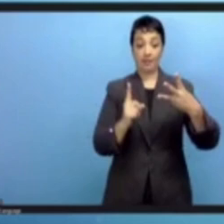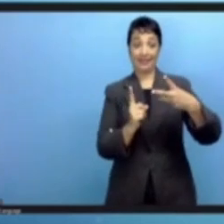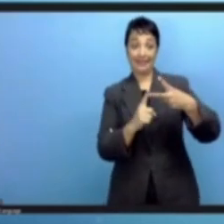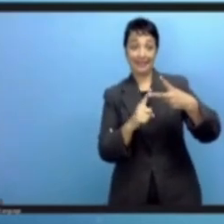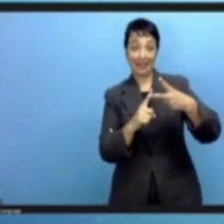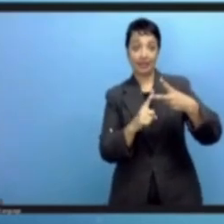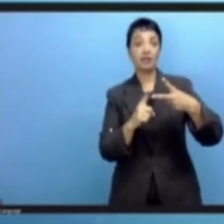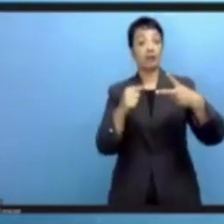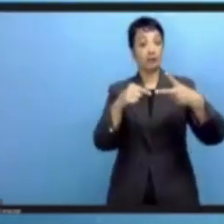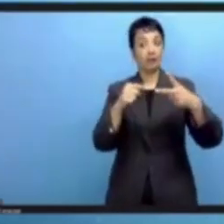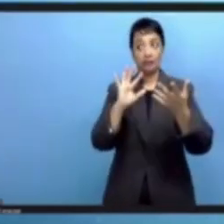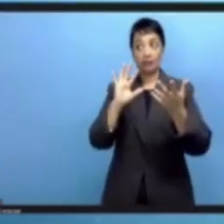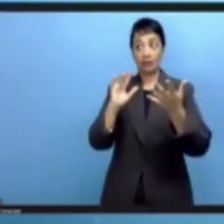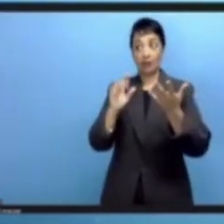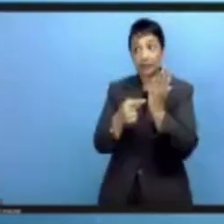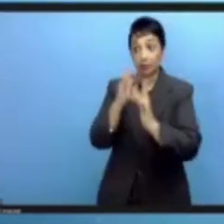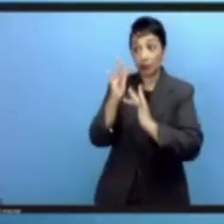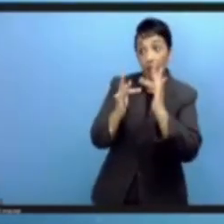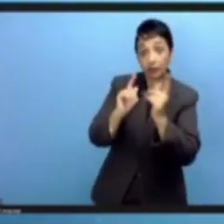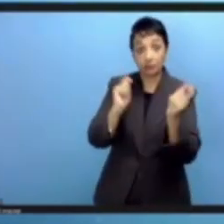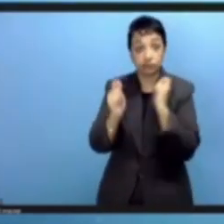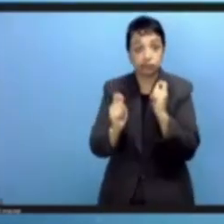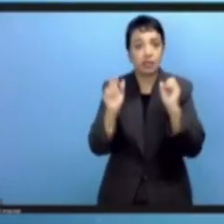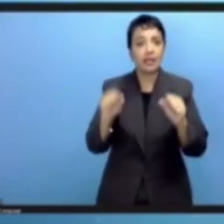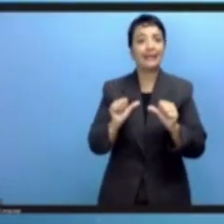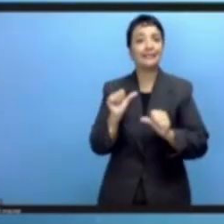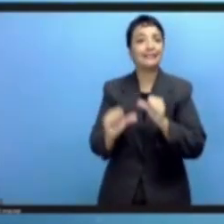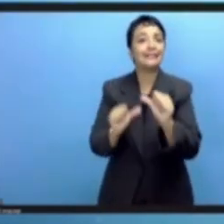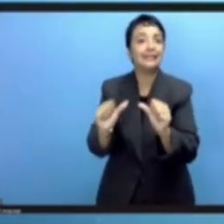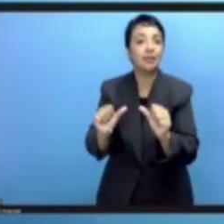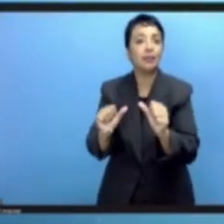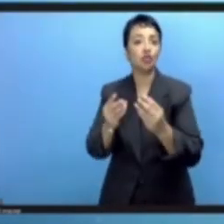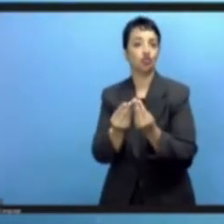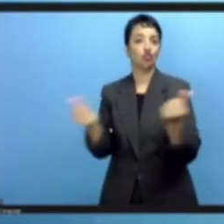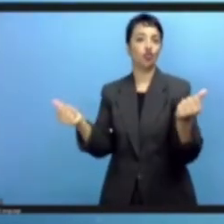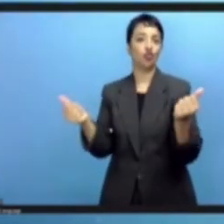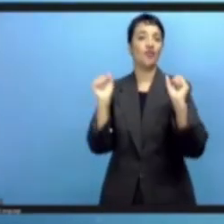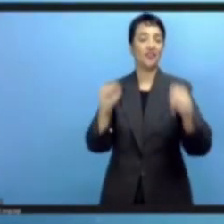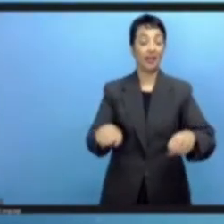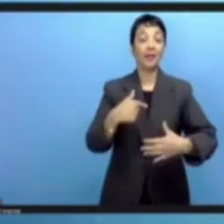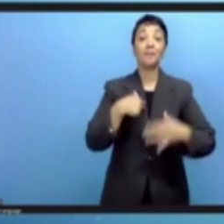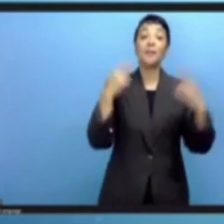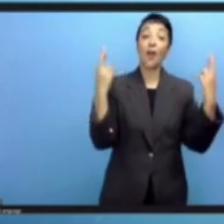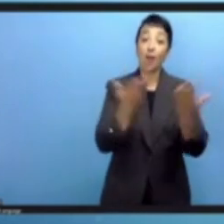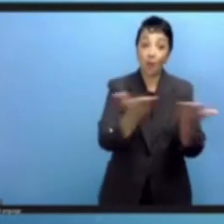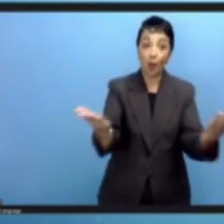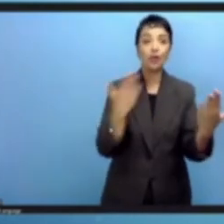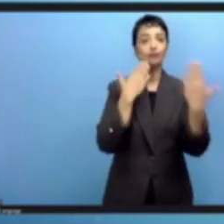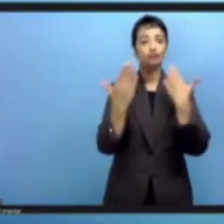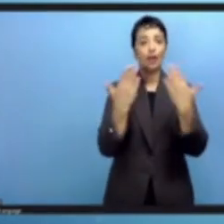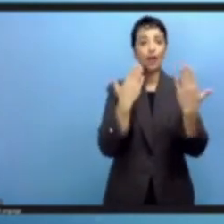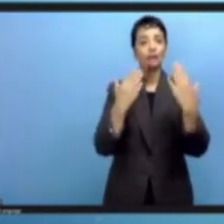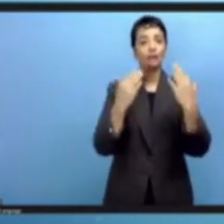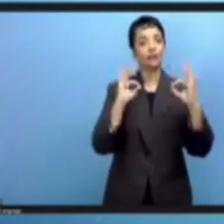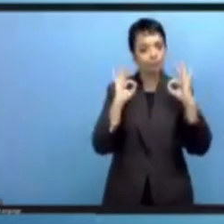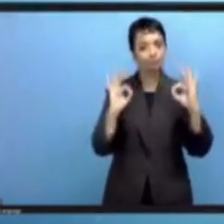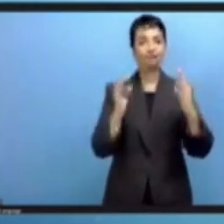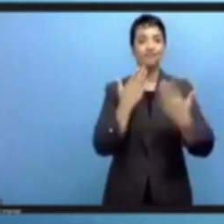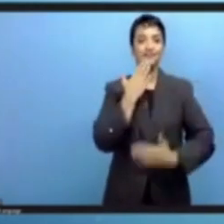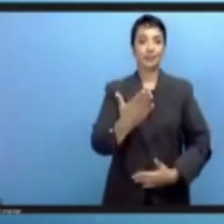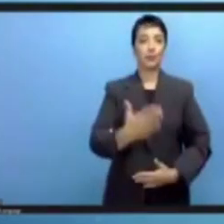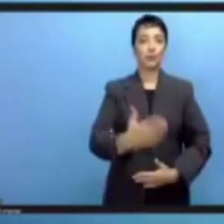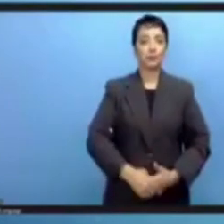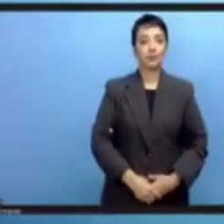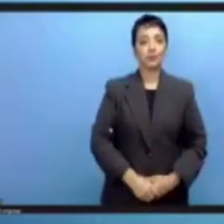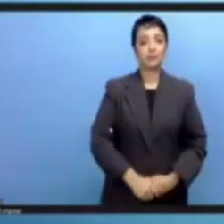numérique. On espère pouvoir contribuer aux solutions durables de surcroît pour ces défis